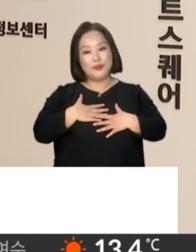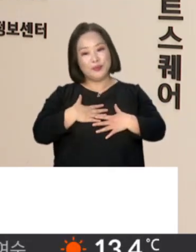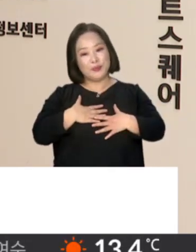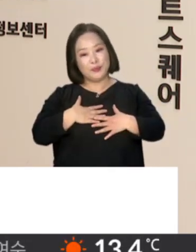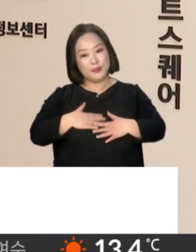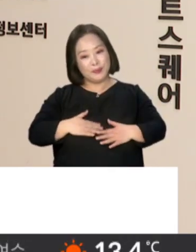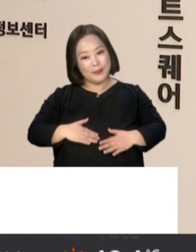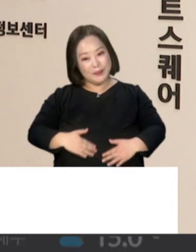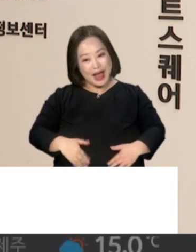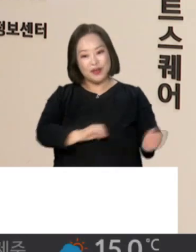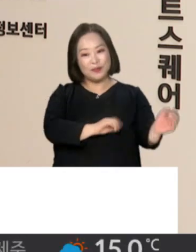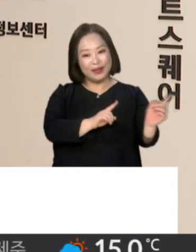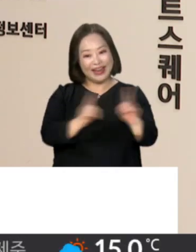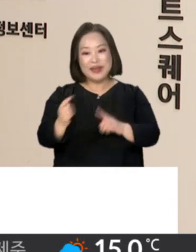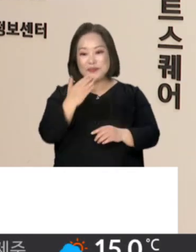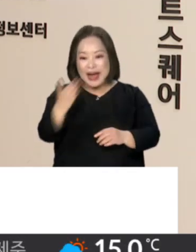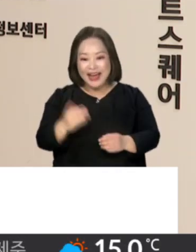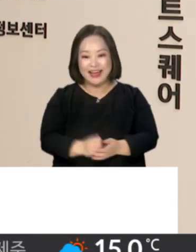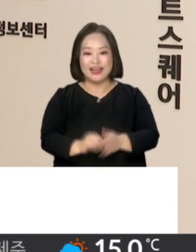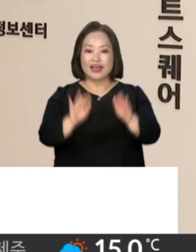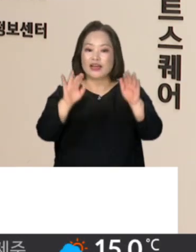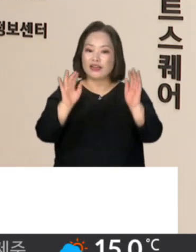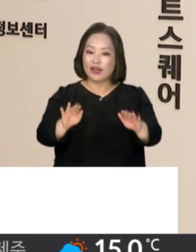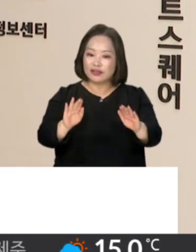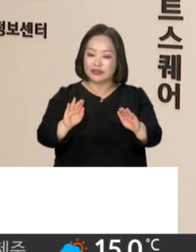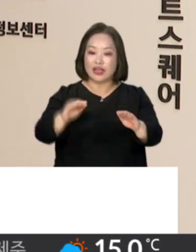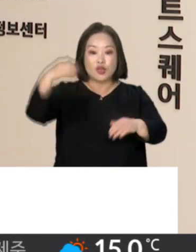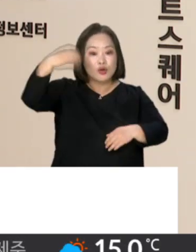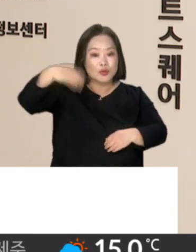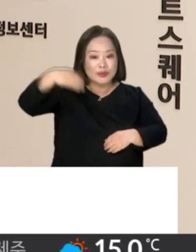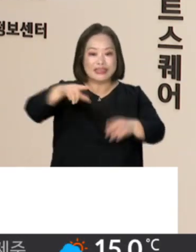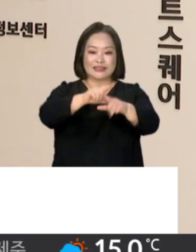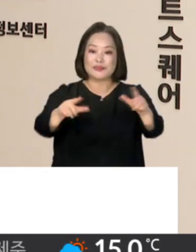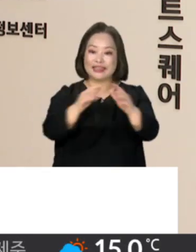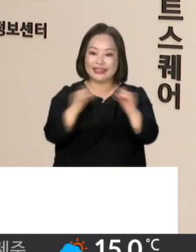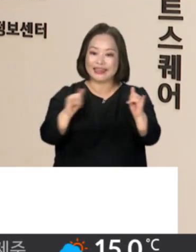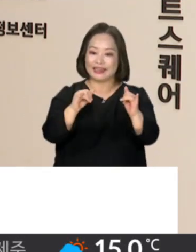쉼터입니다. 문화도시 영등포는 주민들이 늘